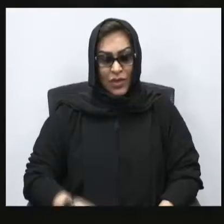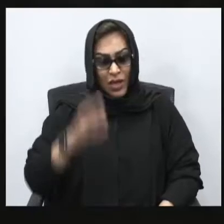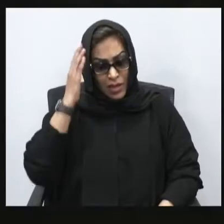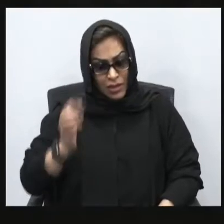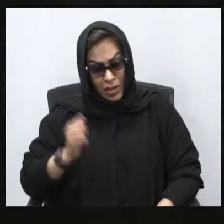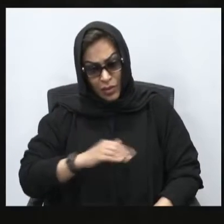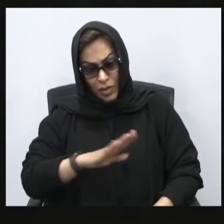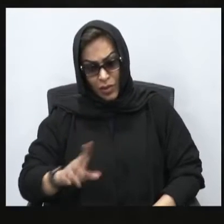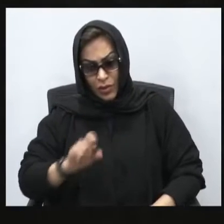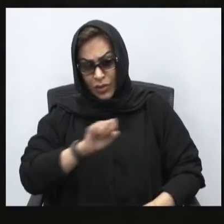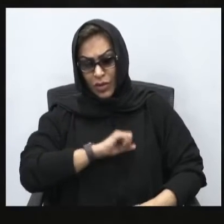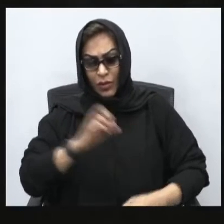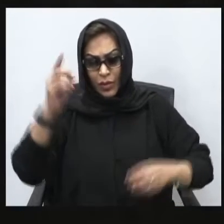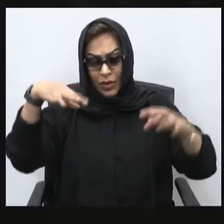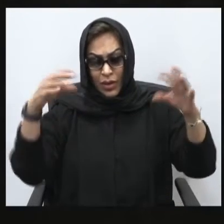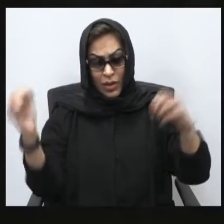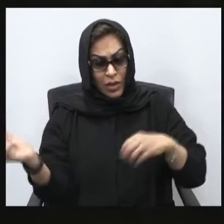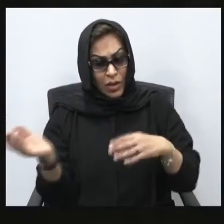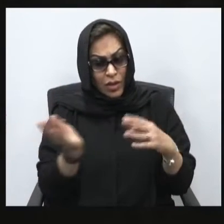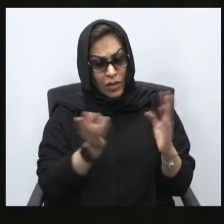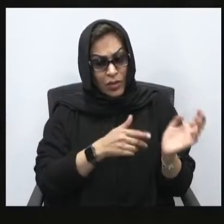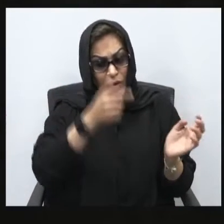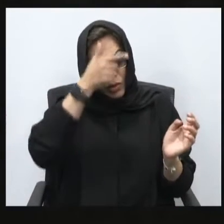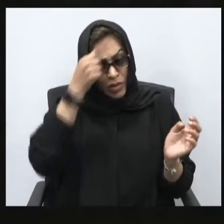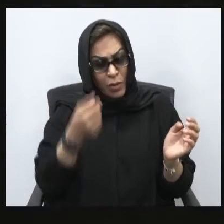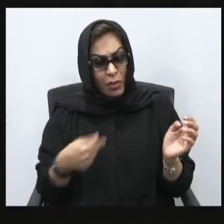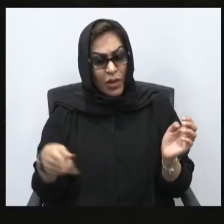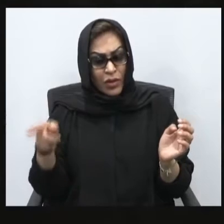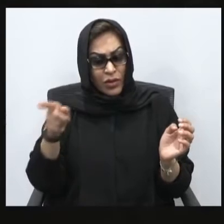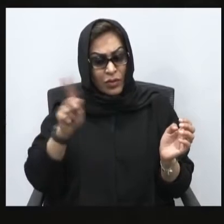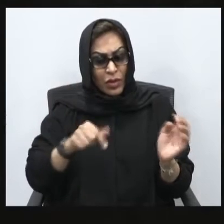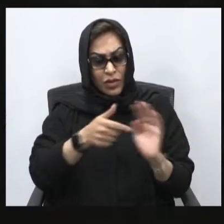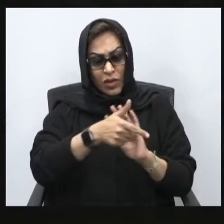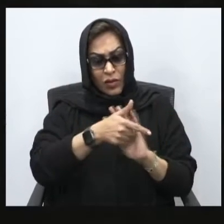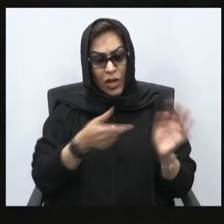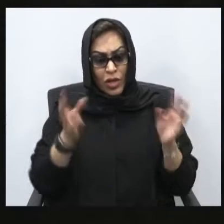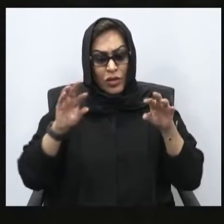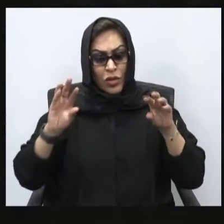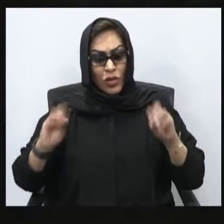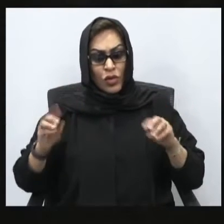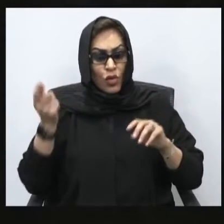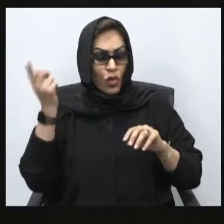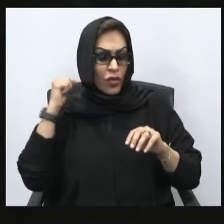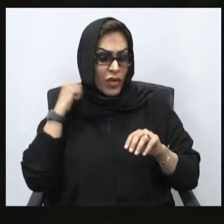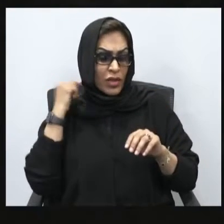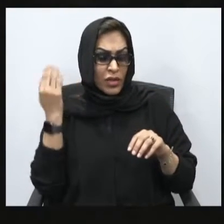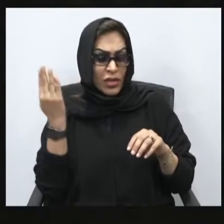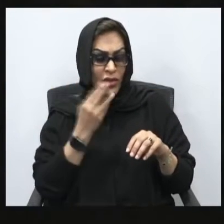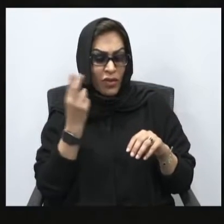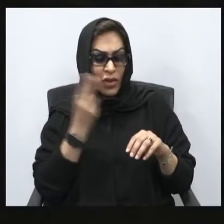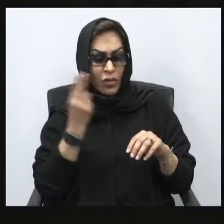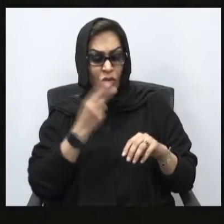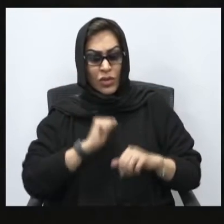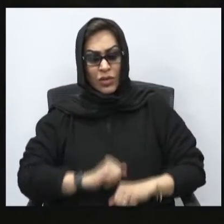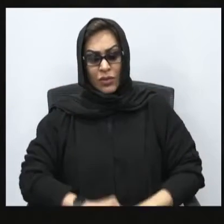السلام عليكم ورحمه الله حياكم الله طلابنا وطالباتنا مره اخرى في حصه من حصص العلوم الجميله للصف ثاني